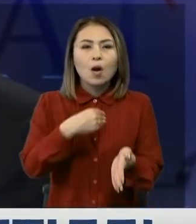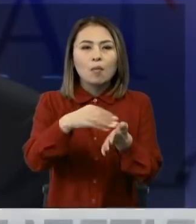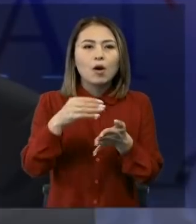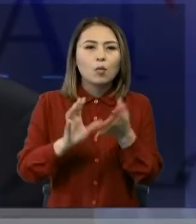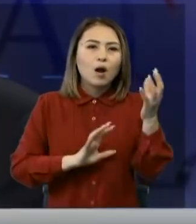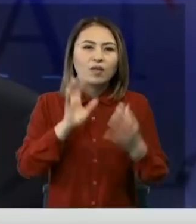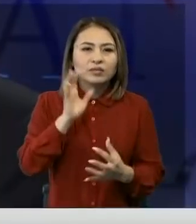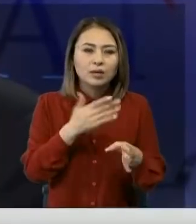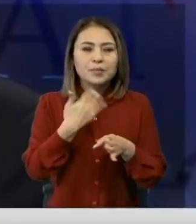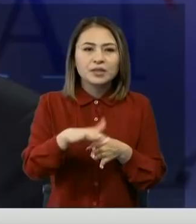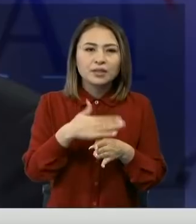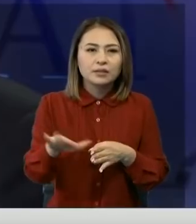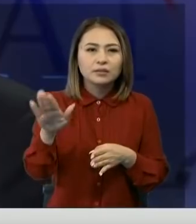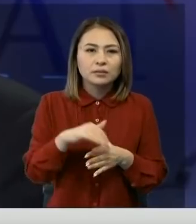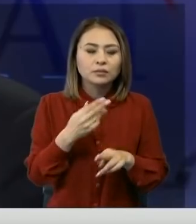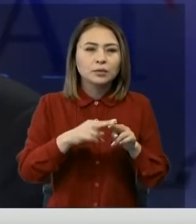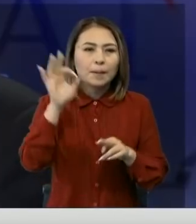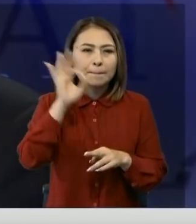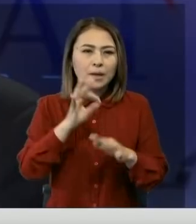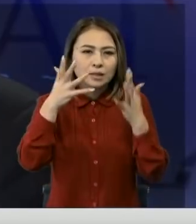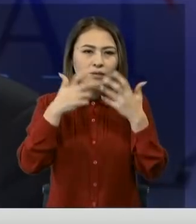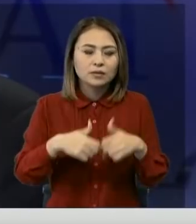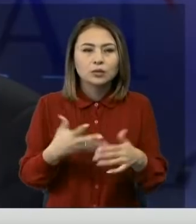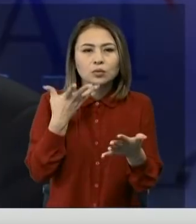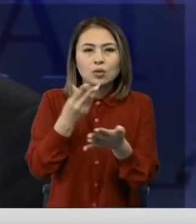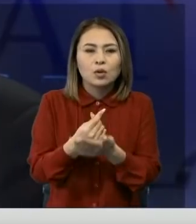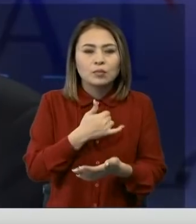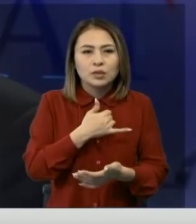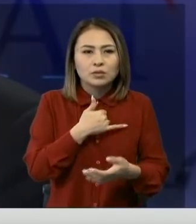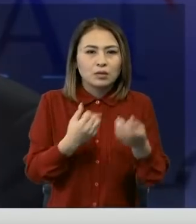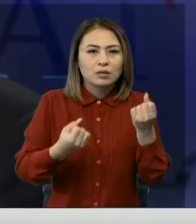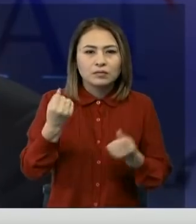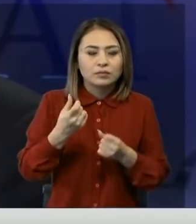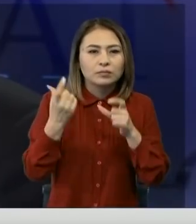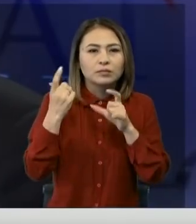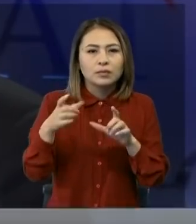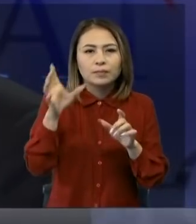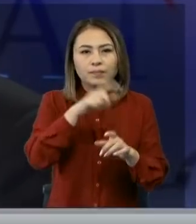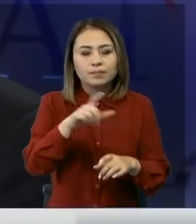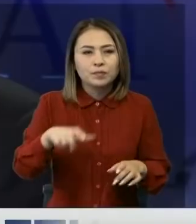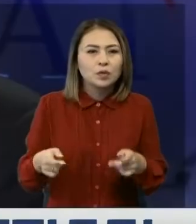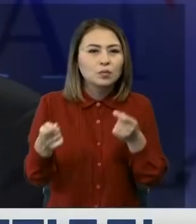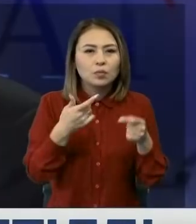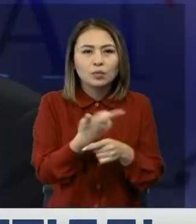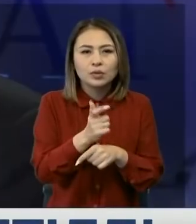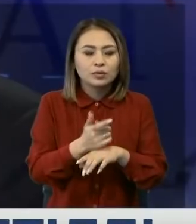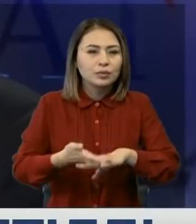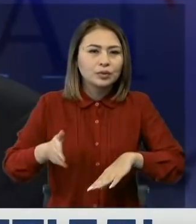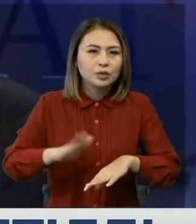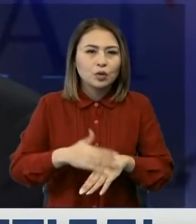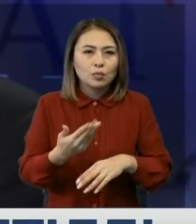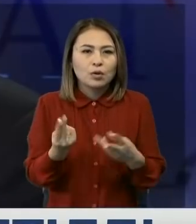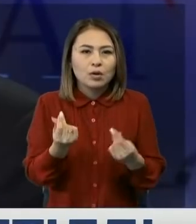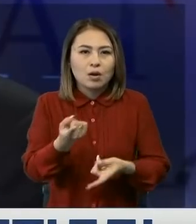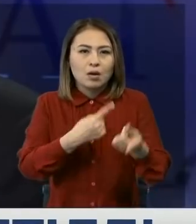Автобусты несиеге алып, оның пайыздық мөлшерлемесін төлеу біздің жолаушылар тасымалын қамтамасыз ететіндер үшін қиын. Олар бұл